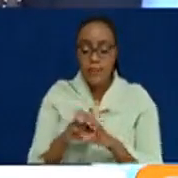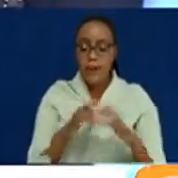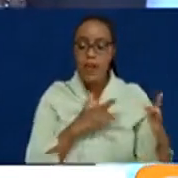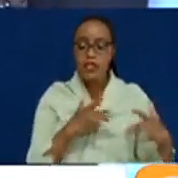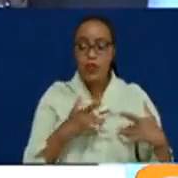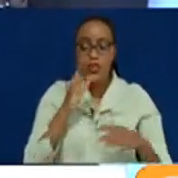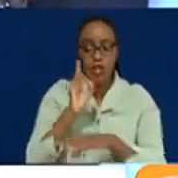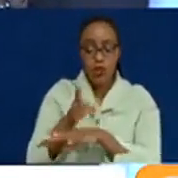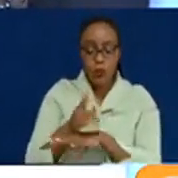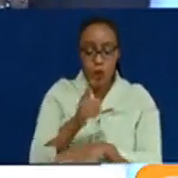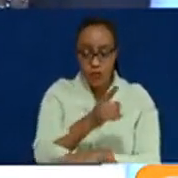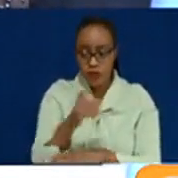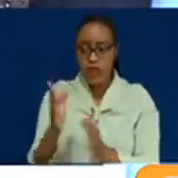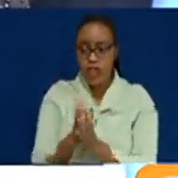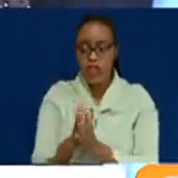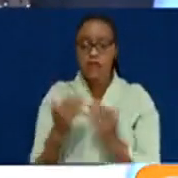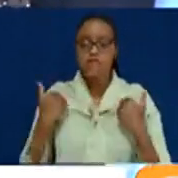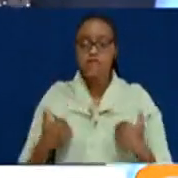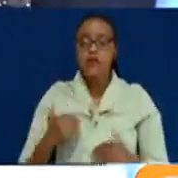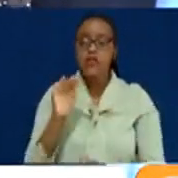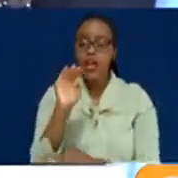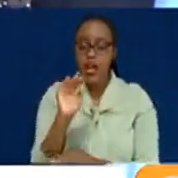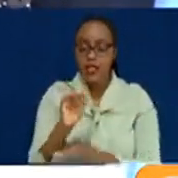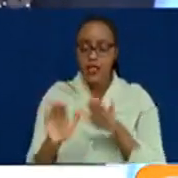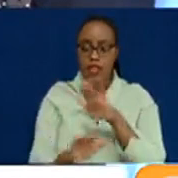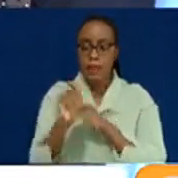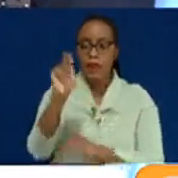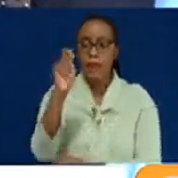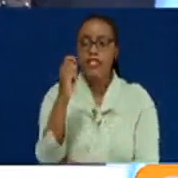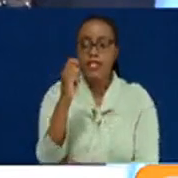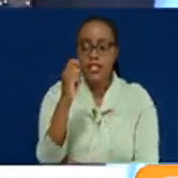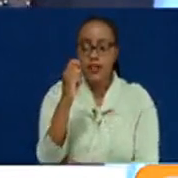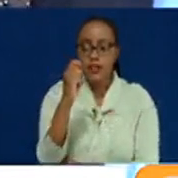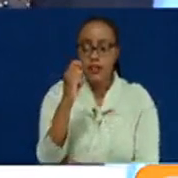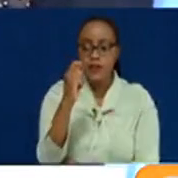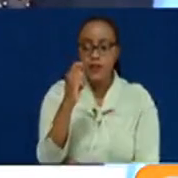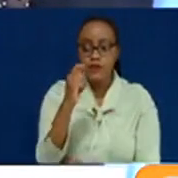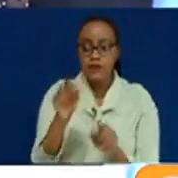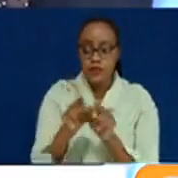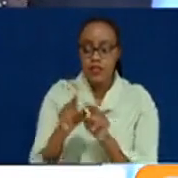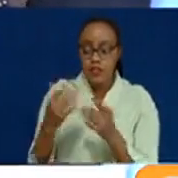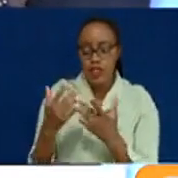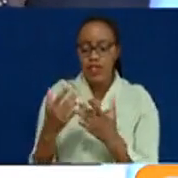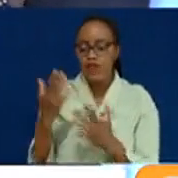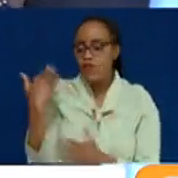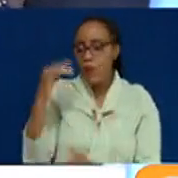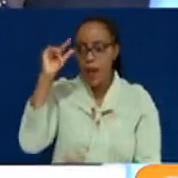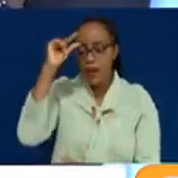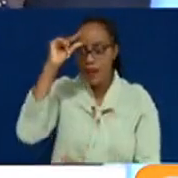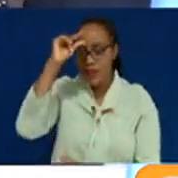be warned, and I would urge the deputy president of an outgoing government